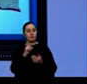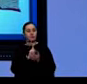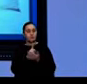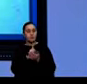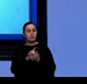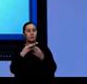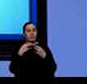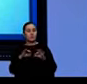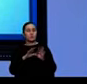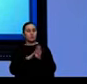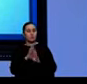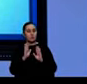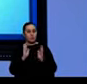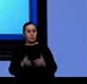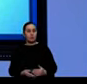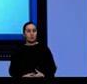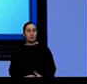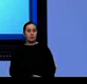ikkinchi misolni mustaqil bajaring.